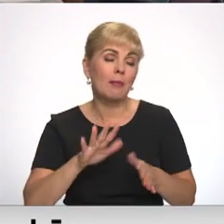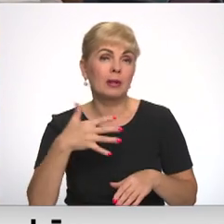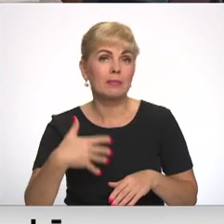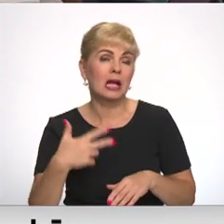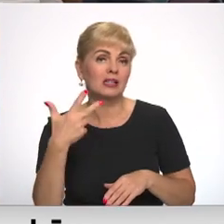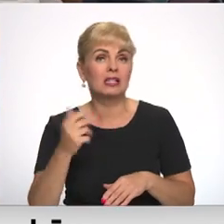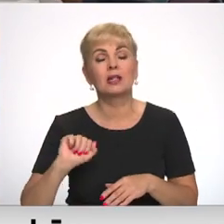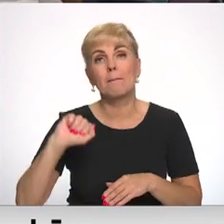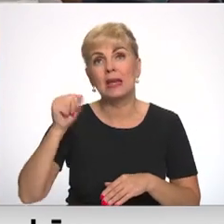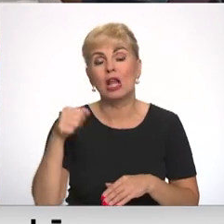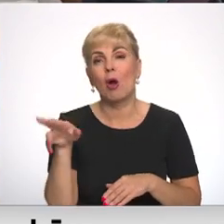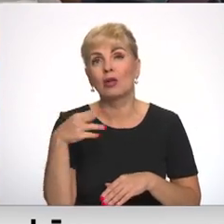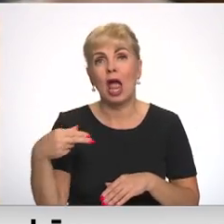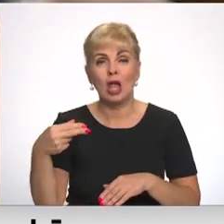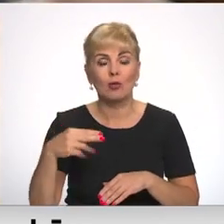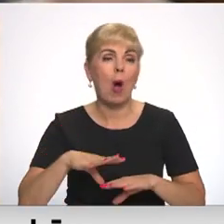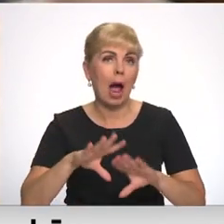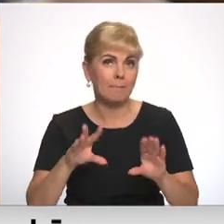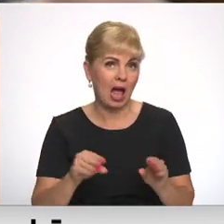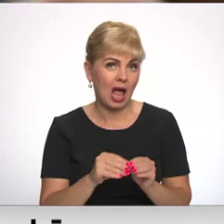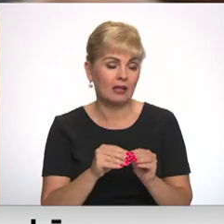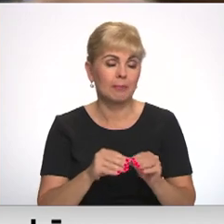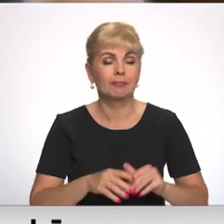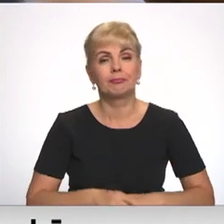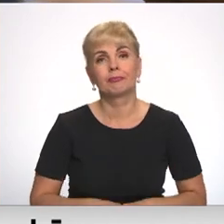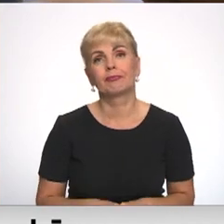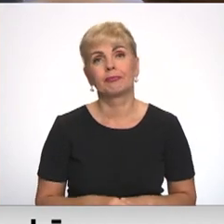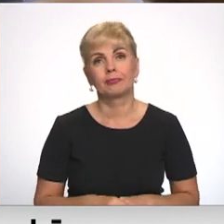53 miljonu eiro apmērā. Madara Līcīte, Ainis Kupčs, Latvijas televīzija.